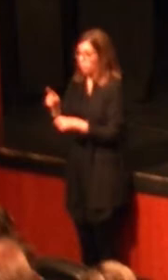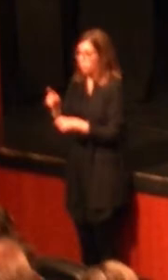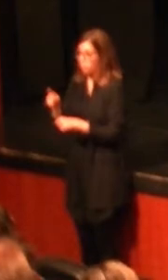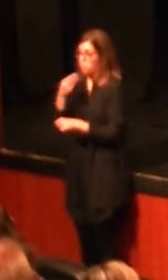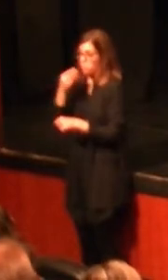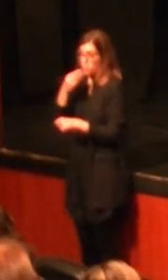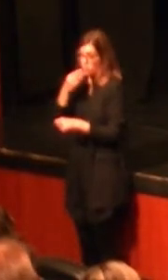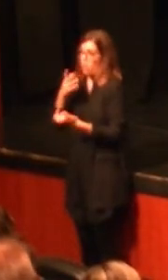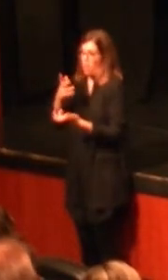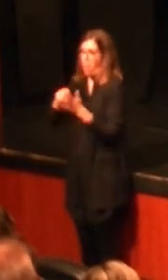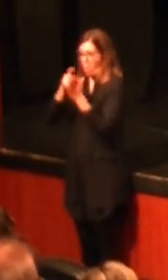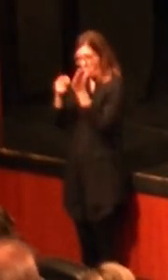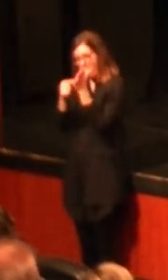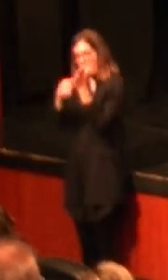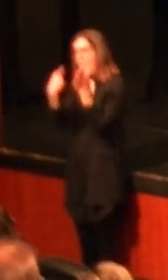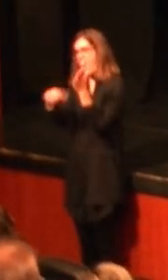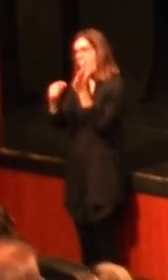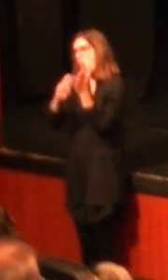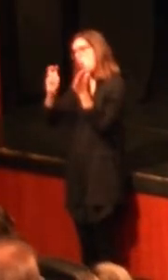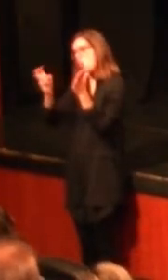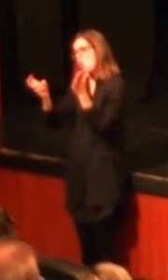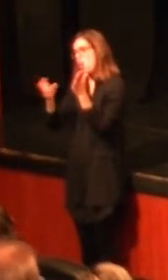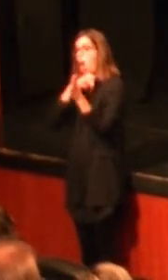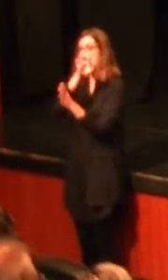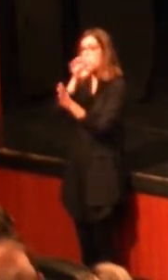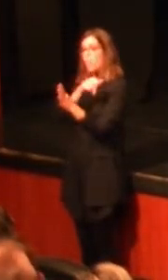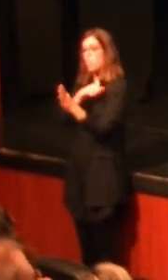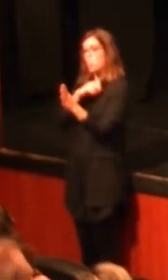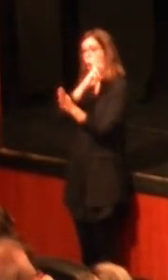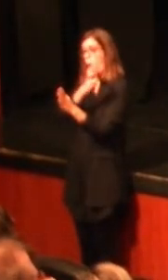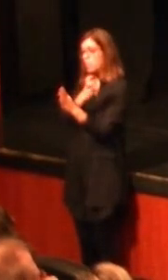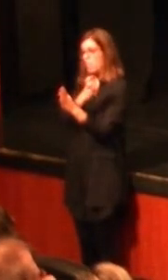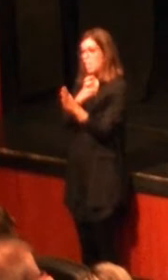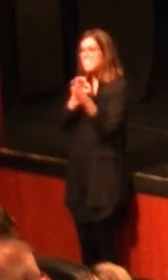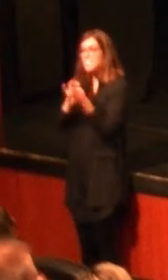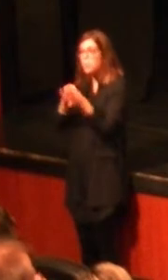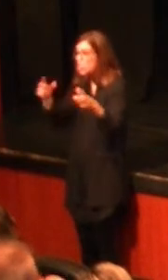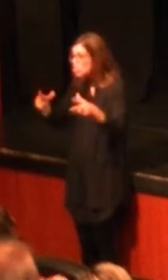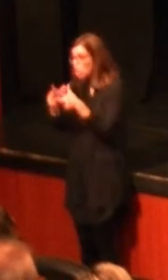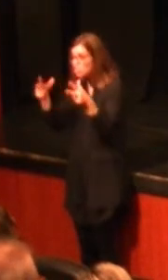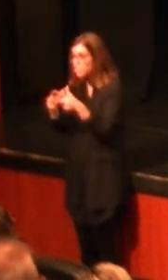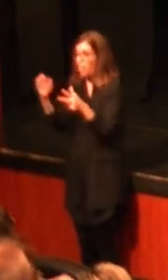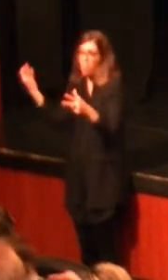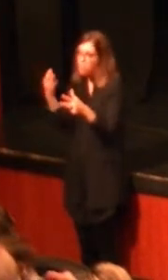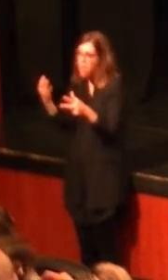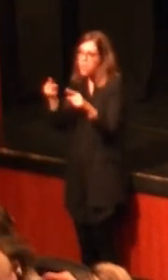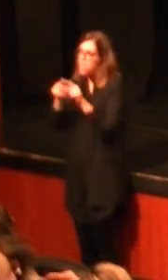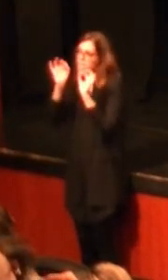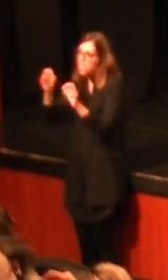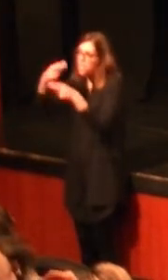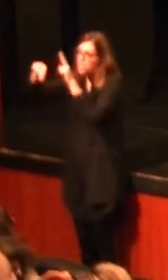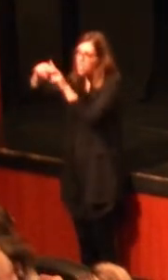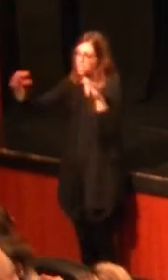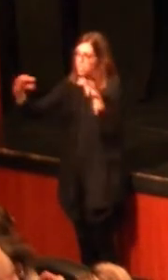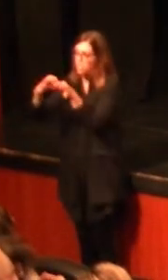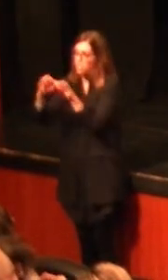Hi ha possibilitats legals, que la llei ho permet, que algunes comunitats ja ho estan fent, de que aquests serveis socials que està fent el tercer sector no vagin a